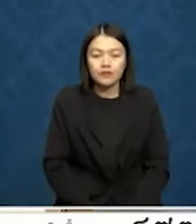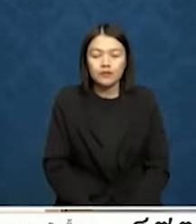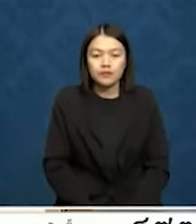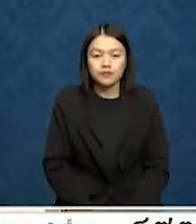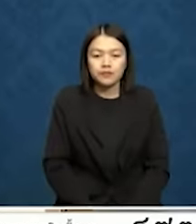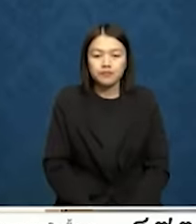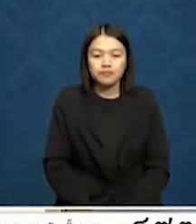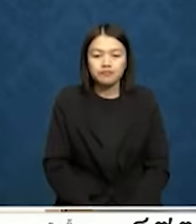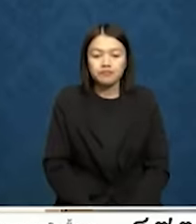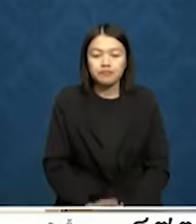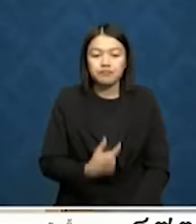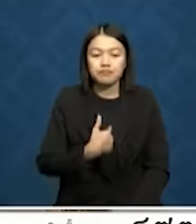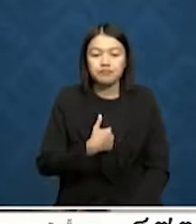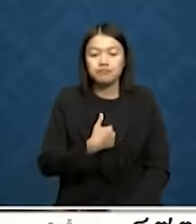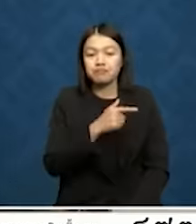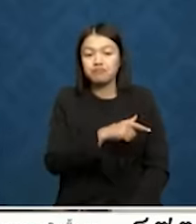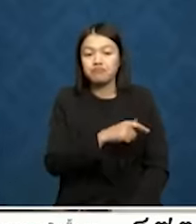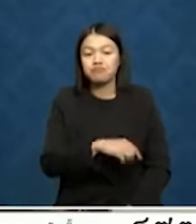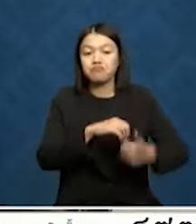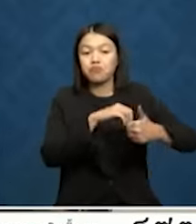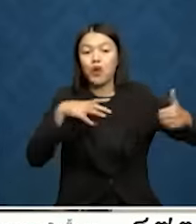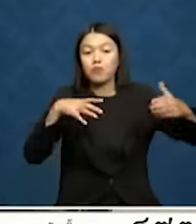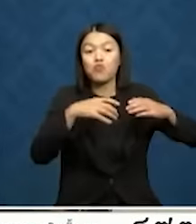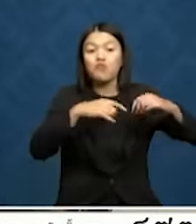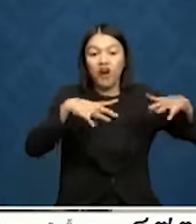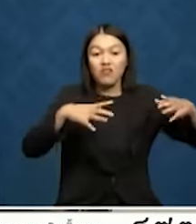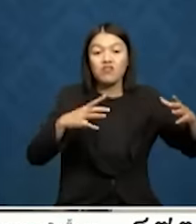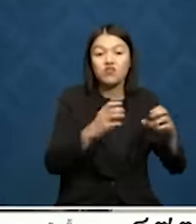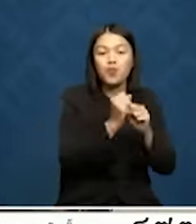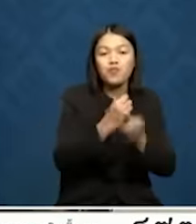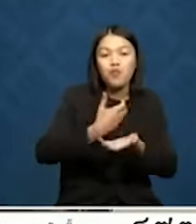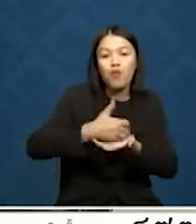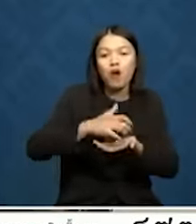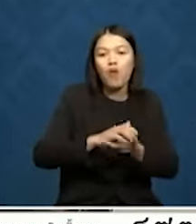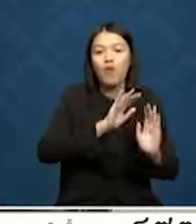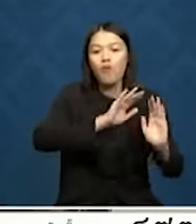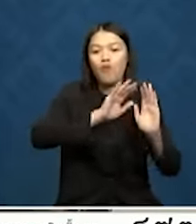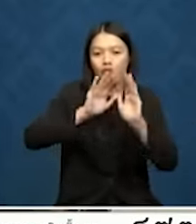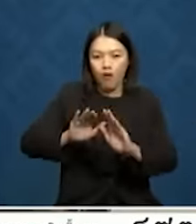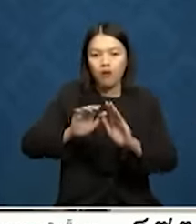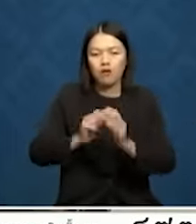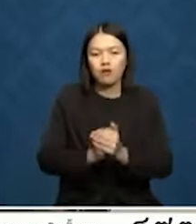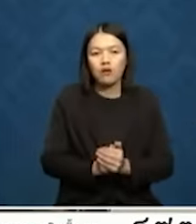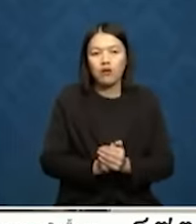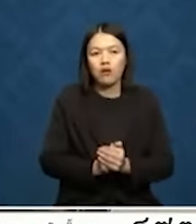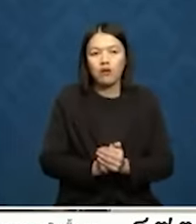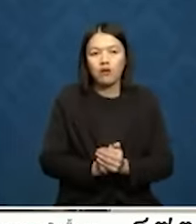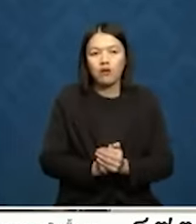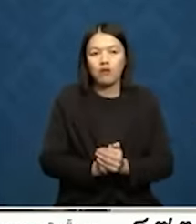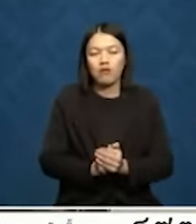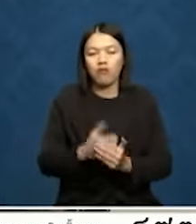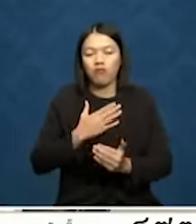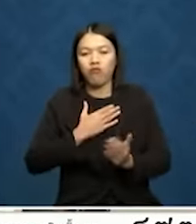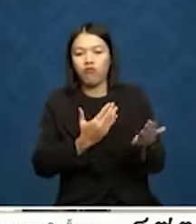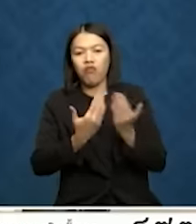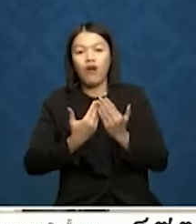ที่ผู้นำฝ่ายค้านได้พูดไปในข้อสรุปได้พาดพิงโดยฝากภารกิจมาให้ฝ่ายเราทั้